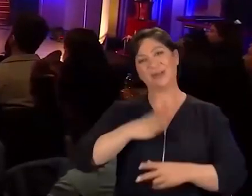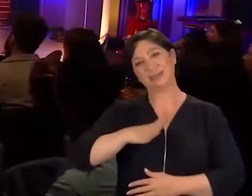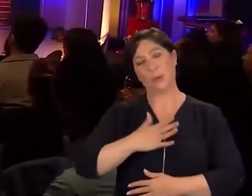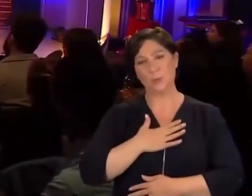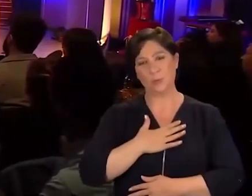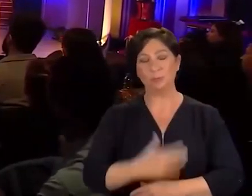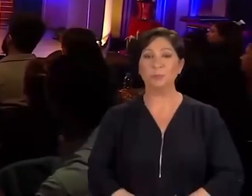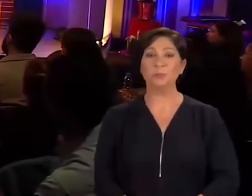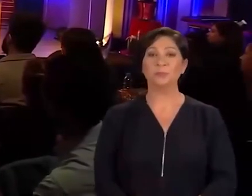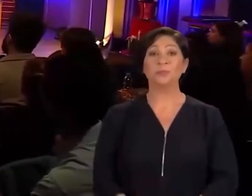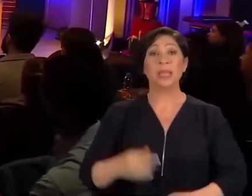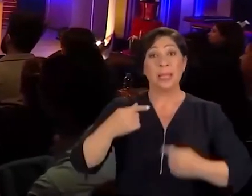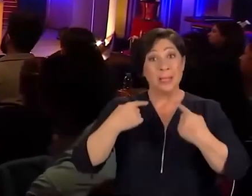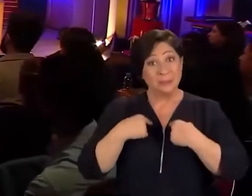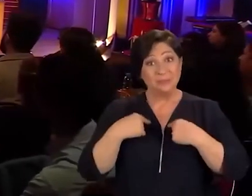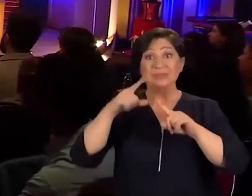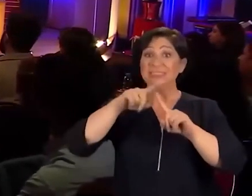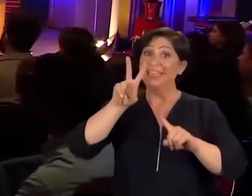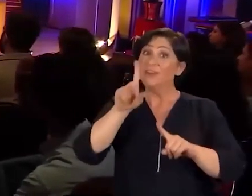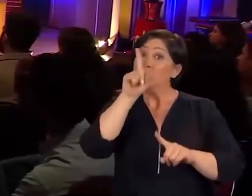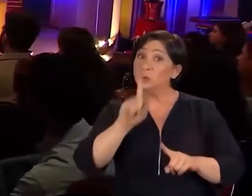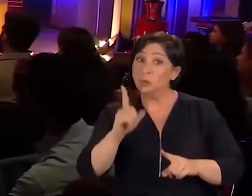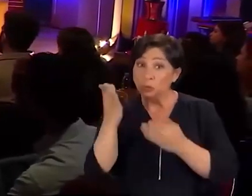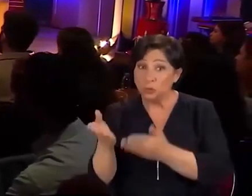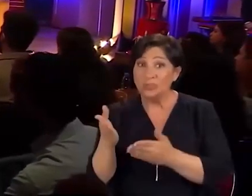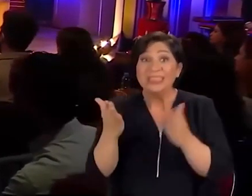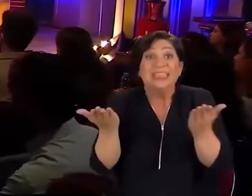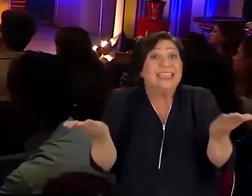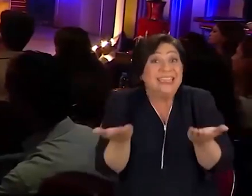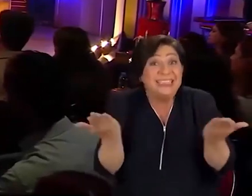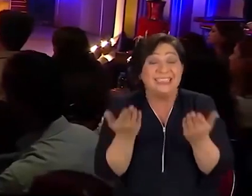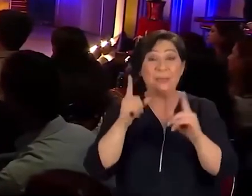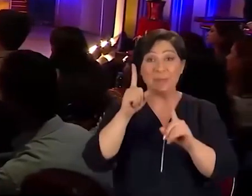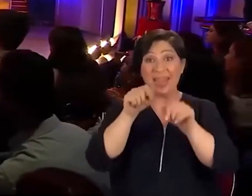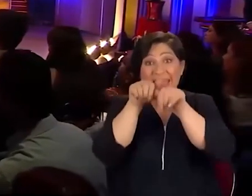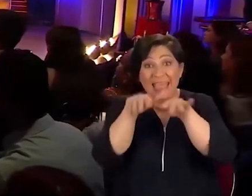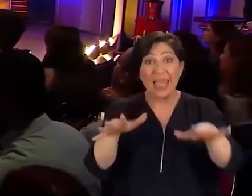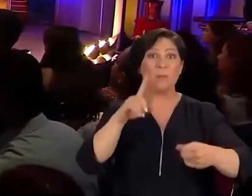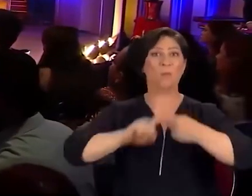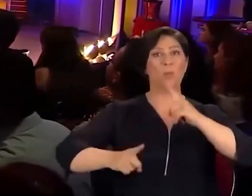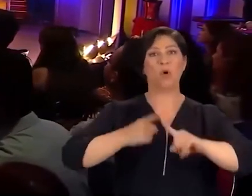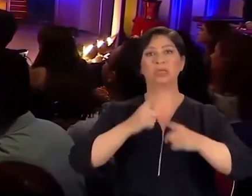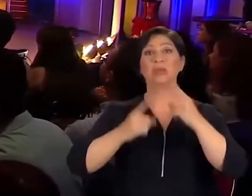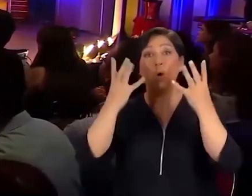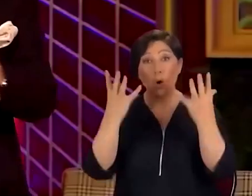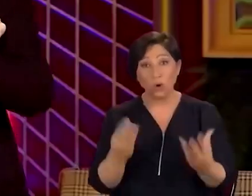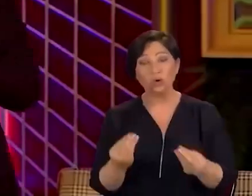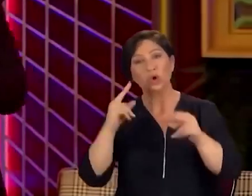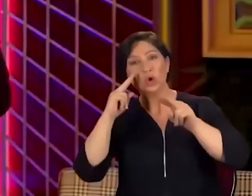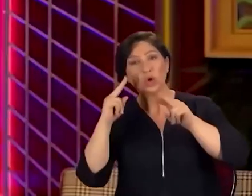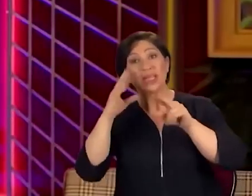istiyorum. Bizim de TV100'ümüzün de nasıl bir yayın politikası yürüttüğünü